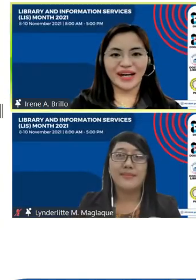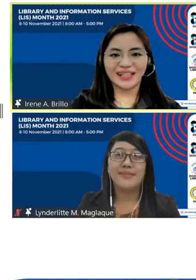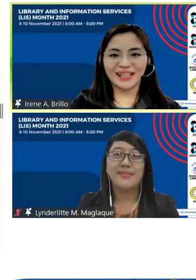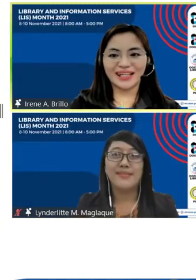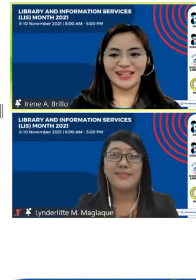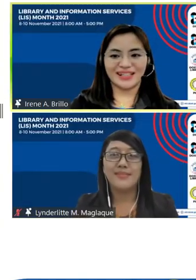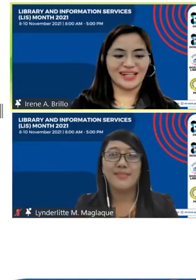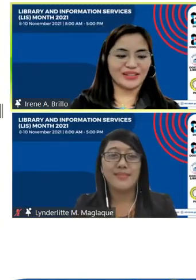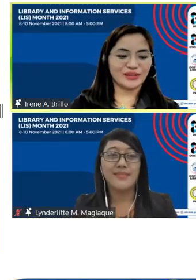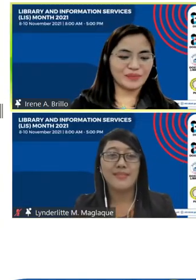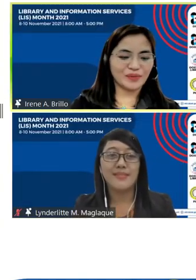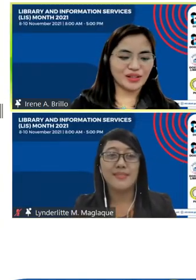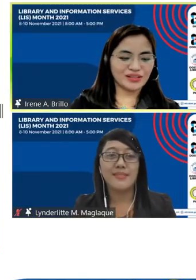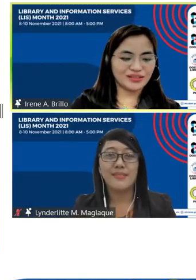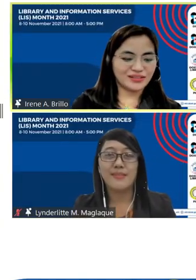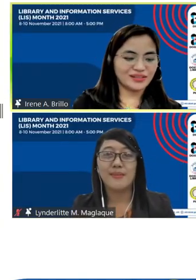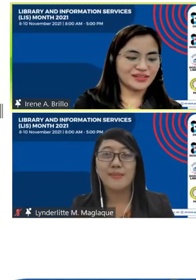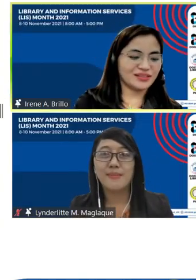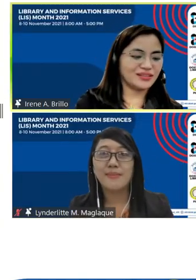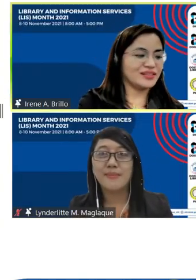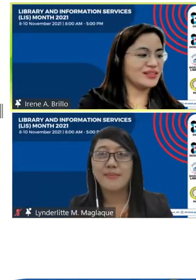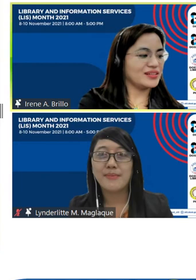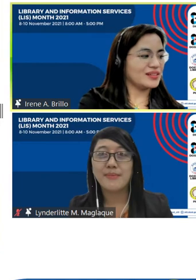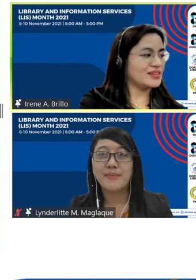And finally, ito na po.